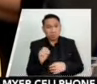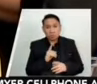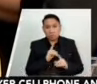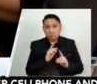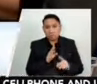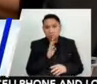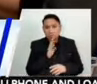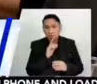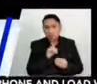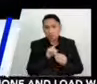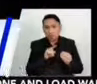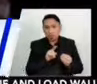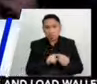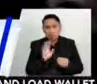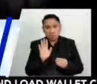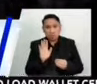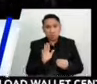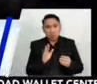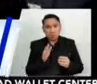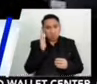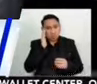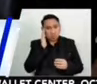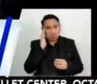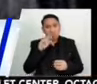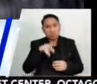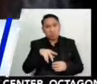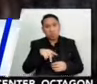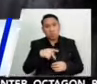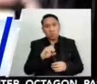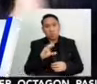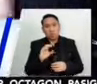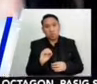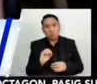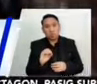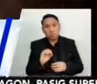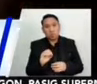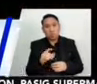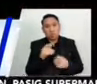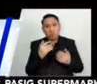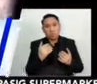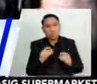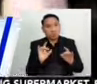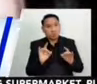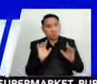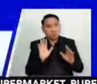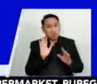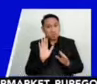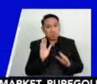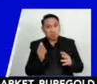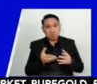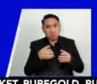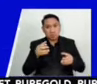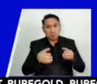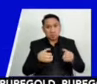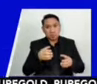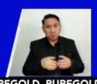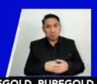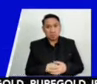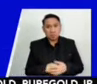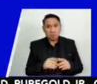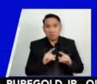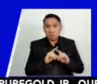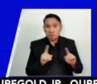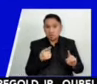nalalaman niya sa Pogo sa banban at porak para mapagaan ang kanyang pananagutan pero paglilinaw ni